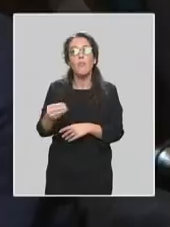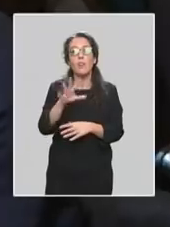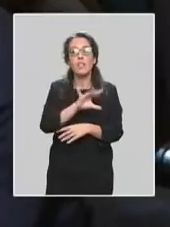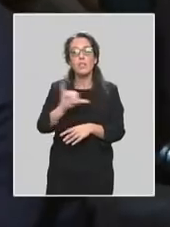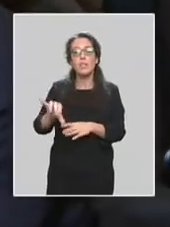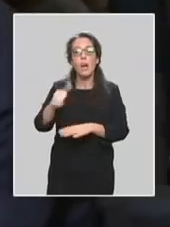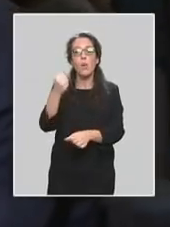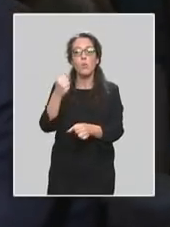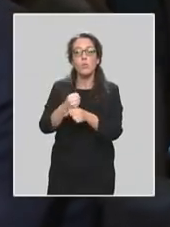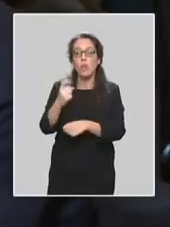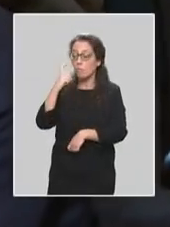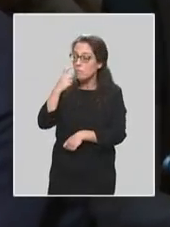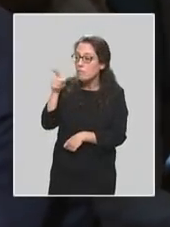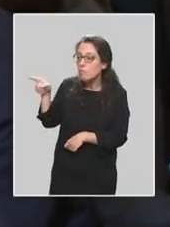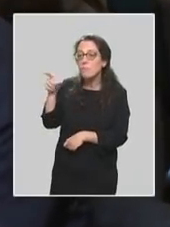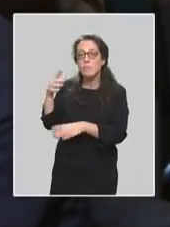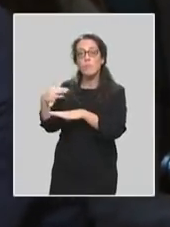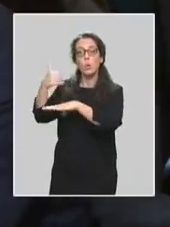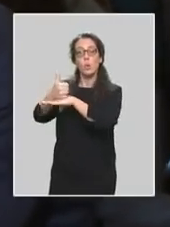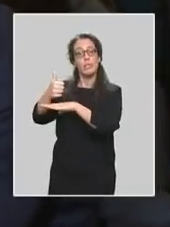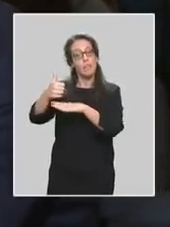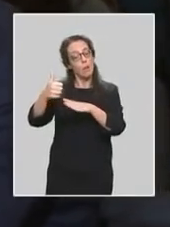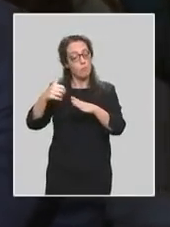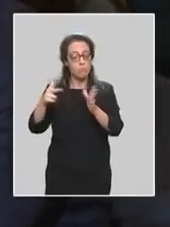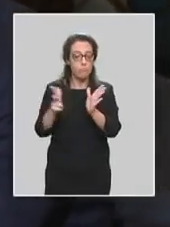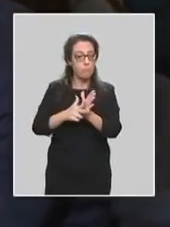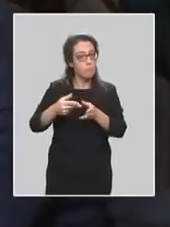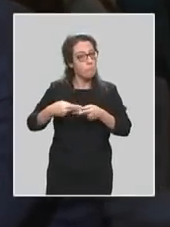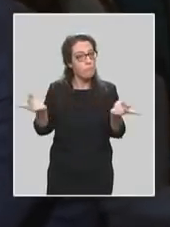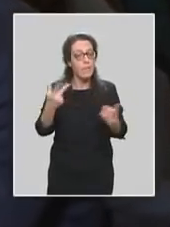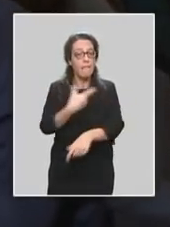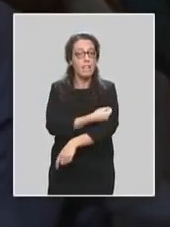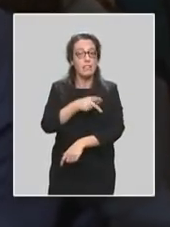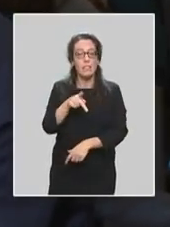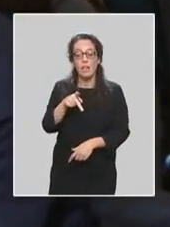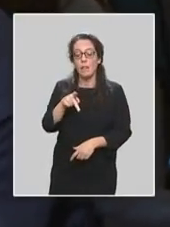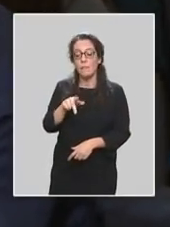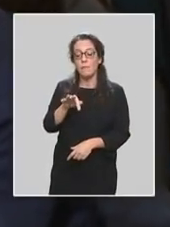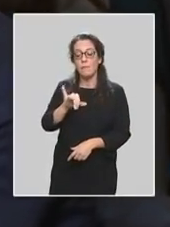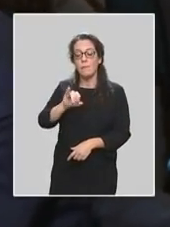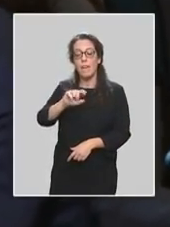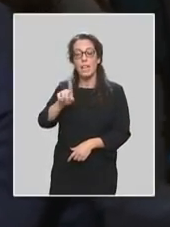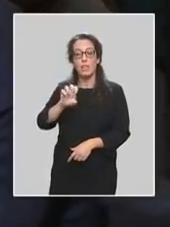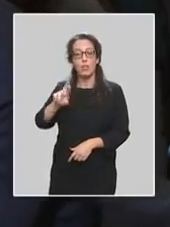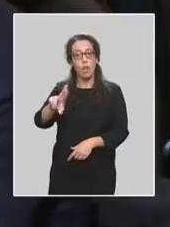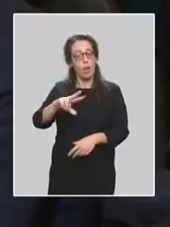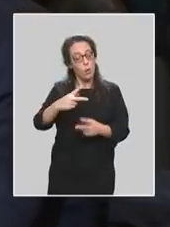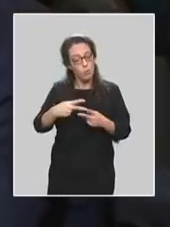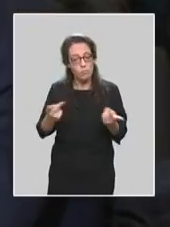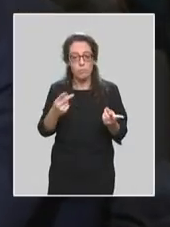autorisé l'utilisation du vaccin Pfizer. Est-ce que vous vous apprêtez, comme ce fut le cas les mois derniers, M. Blanquer,